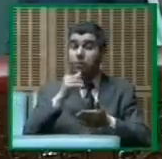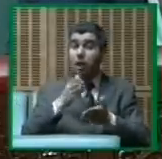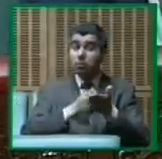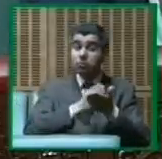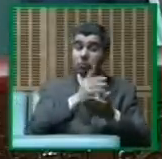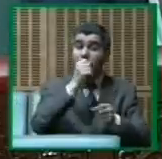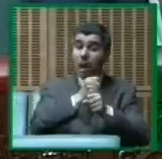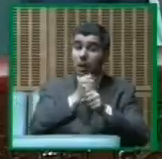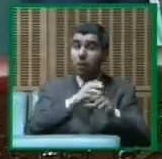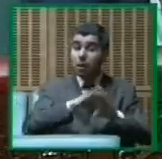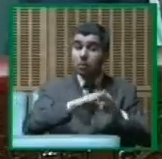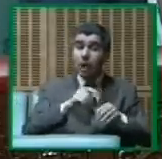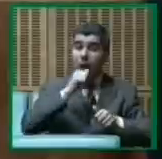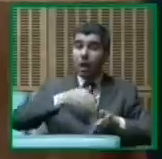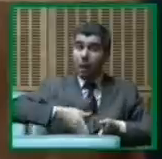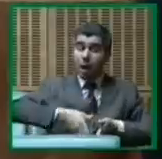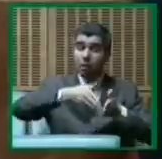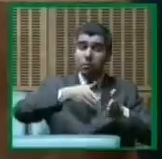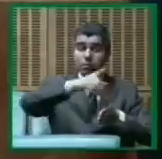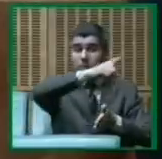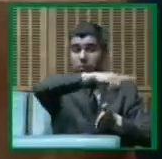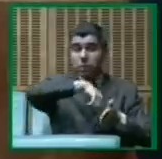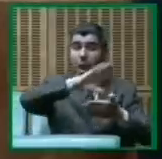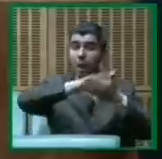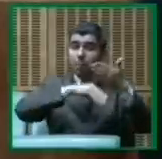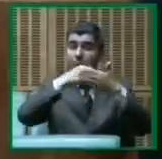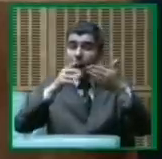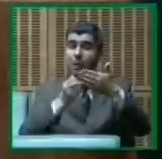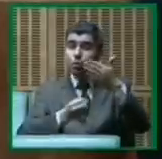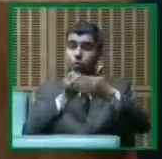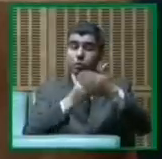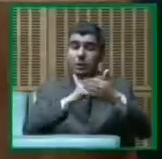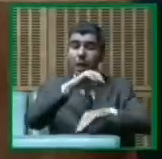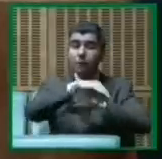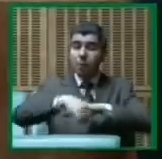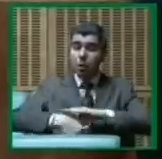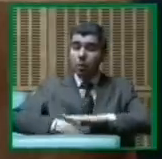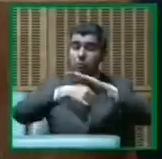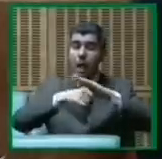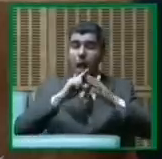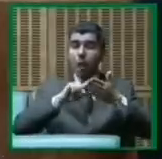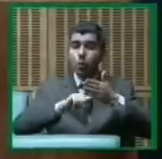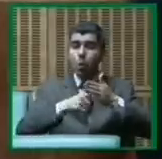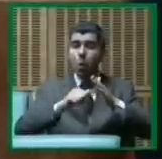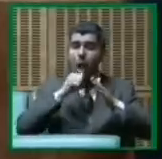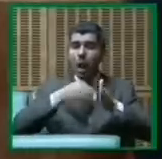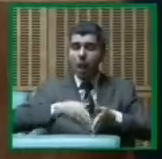التزويد، يعني انطلاقا من البرنامج اللي خططه المكتب الوطني للماء والكهرباء بخصوص شعبة